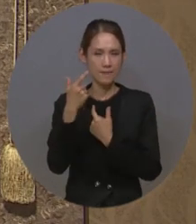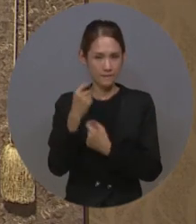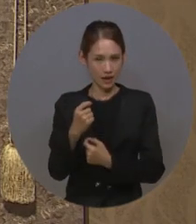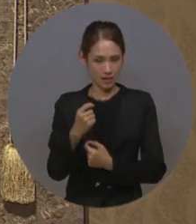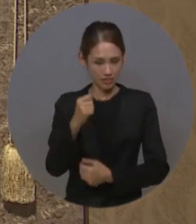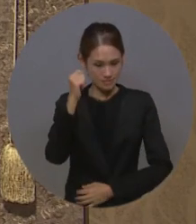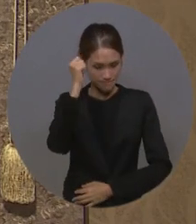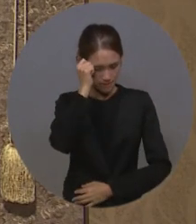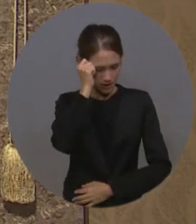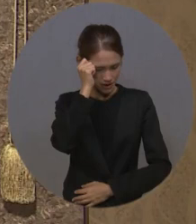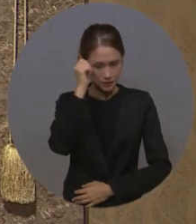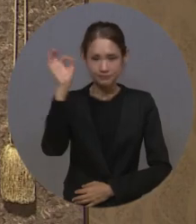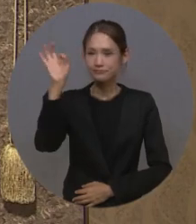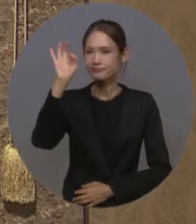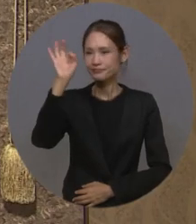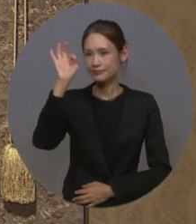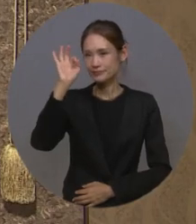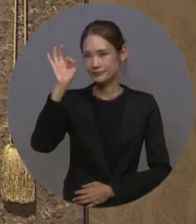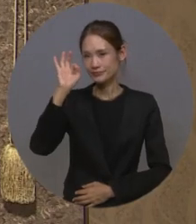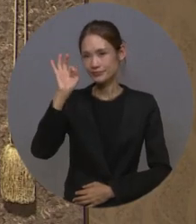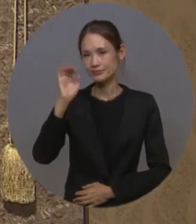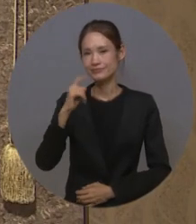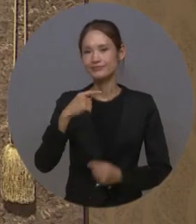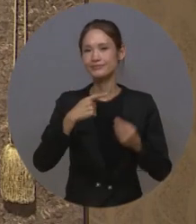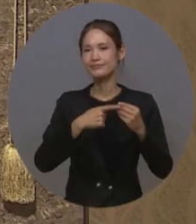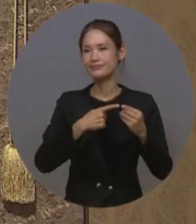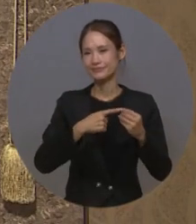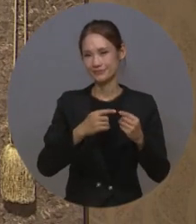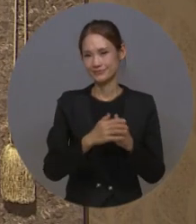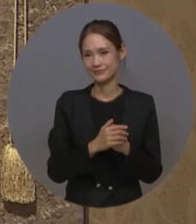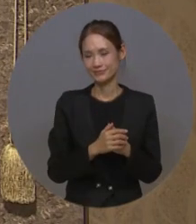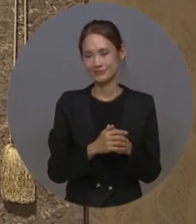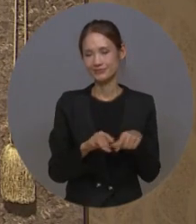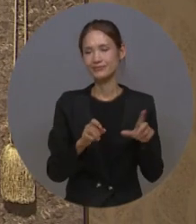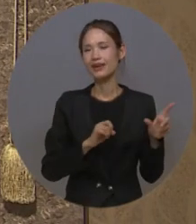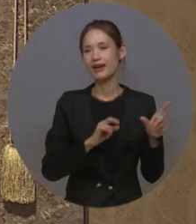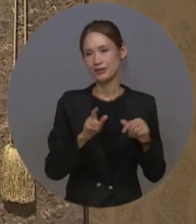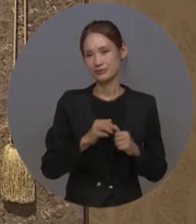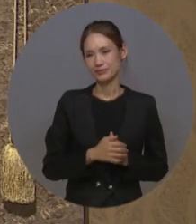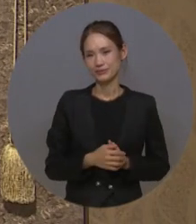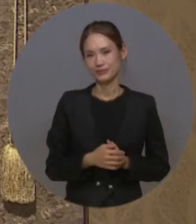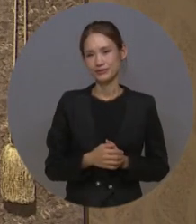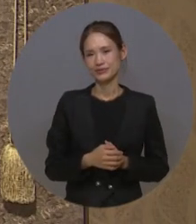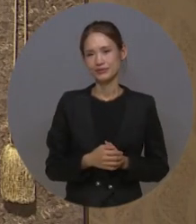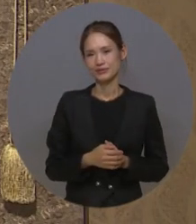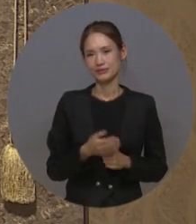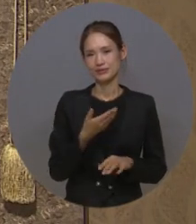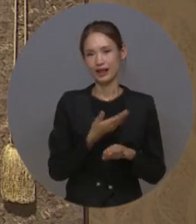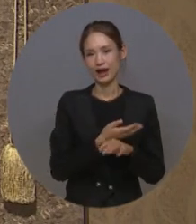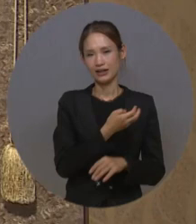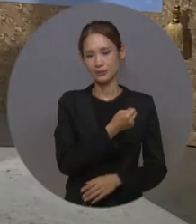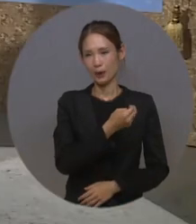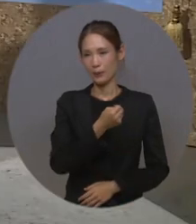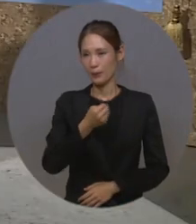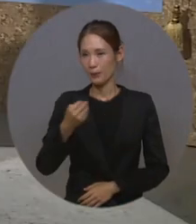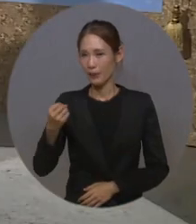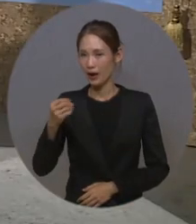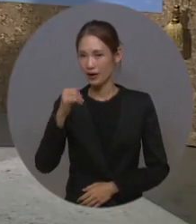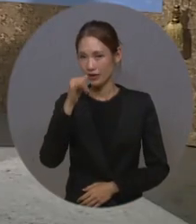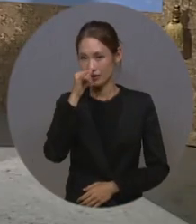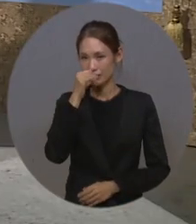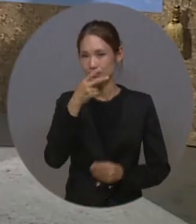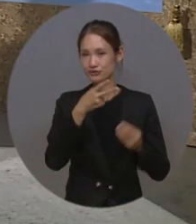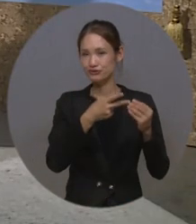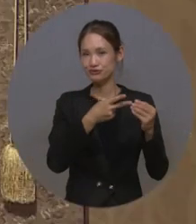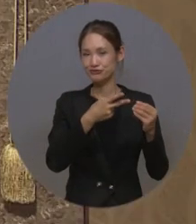이제 하는 거가 이제 첫 번째, 되게 대중적이죠. 네네. 그리고 또 다른 몇 가지가 있다고 네, 들었는데 두 번째는 네.